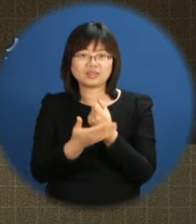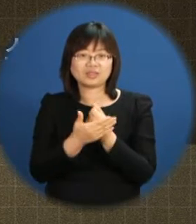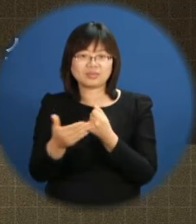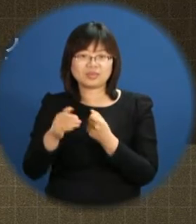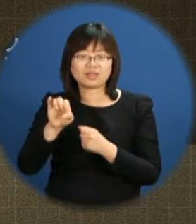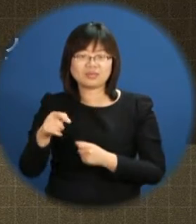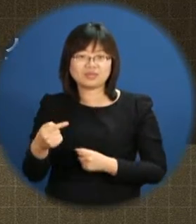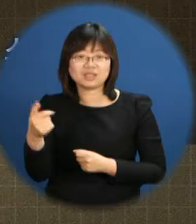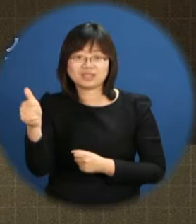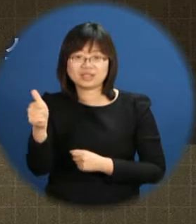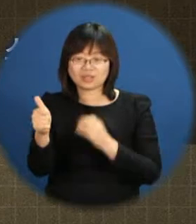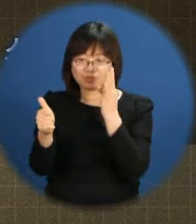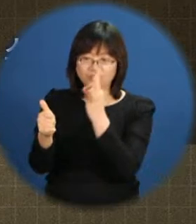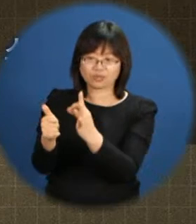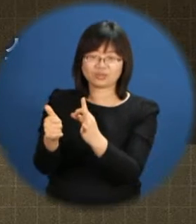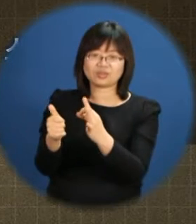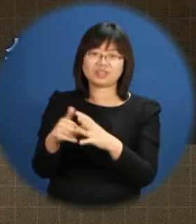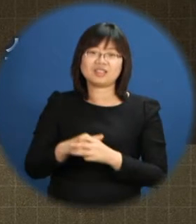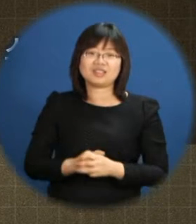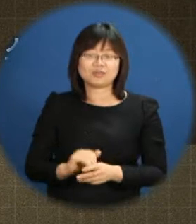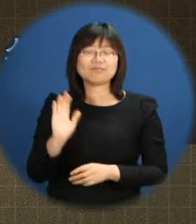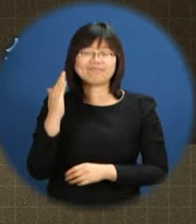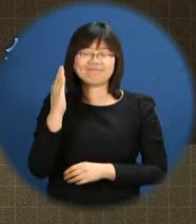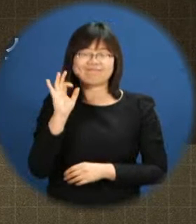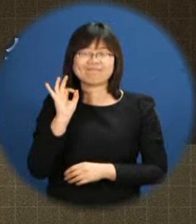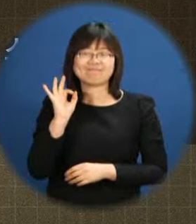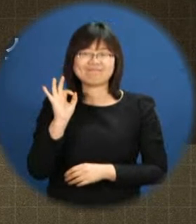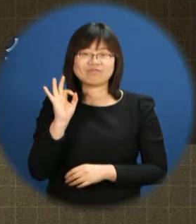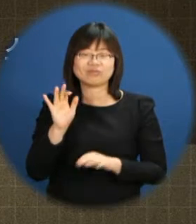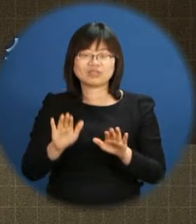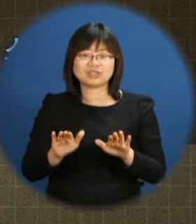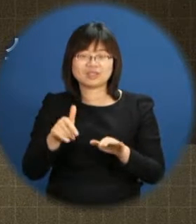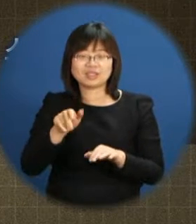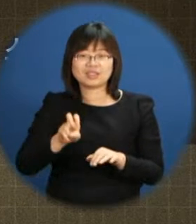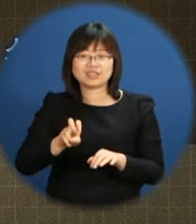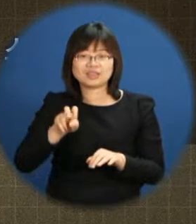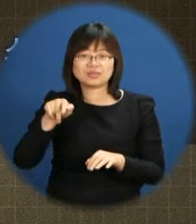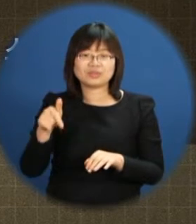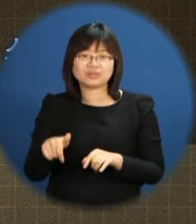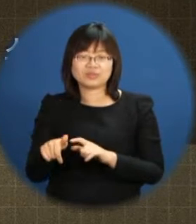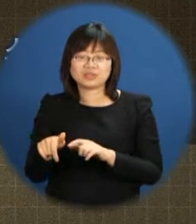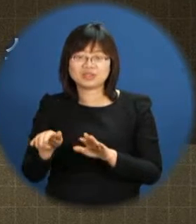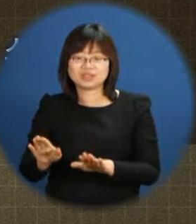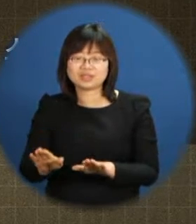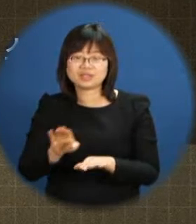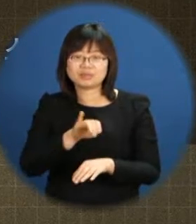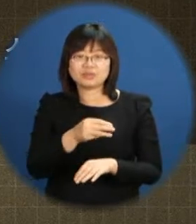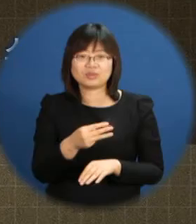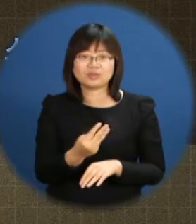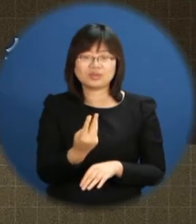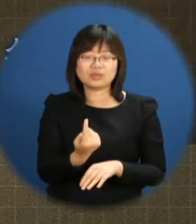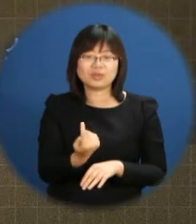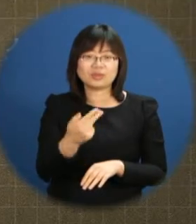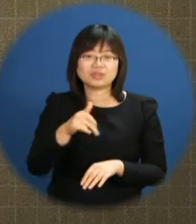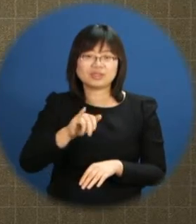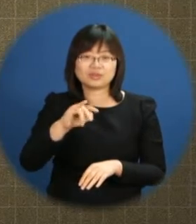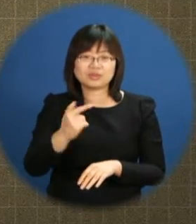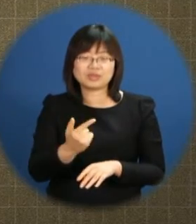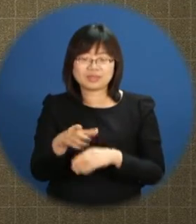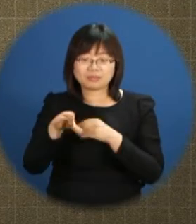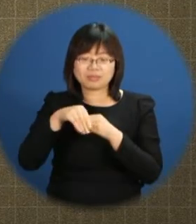슬릭 아이를 도구 약 뱉어 이 금속이 2+2 스톤을 빨아